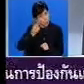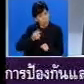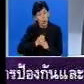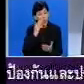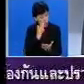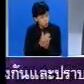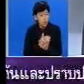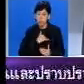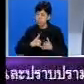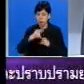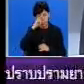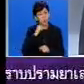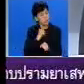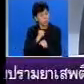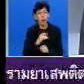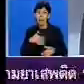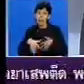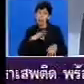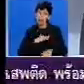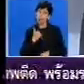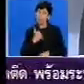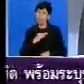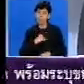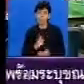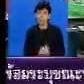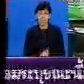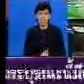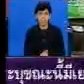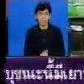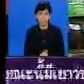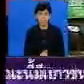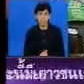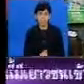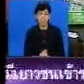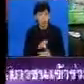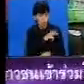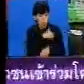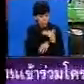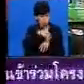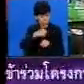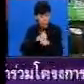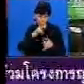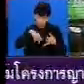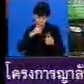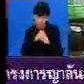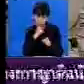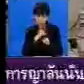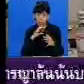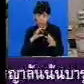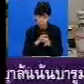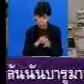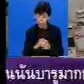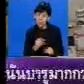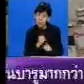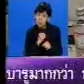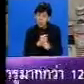เป็นวันหยุดสร้างความพอใจให้กับประชาชนที่ไปใช้บริการค่ะเต็นท์ด้านนอกโรงพยาบาลซึ่งเป็นจุดตรวจระบบทางเดินหายใจโด